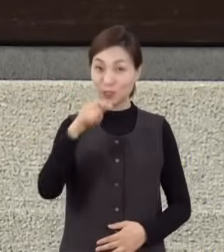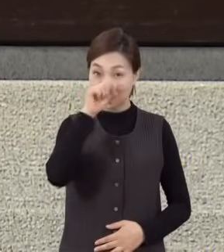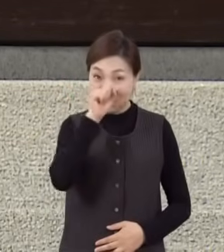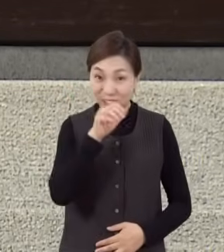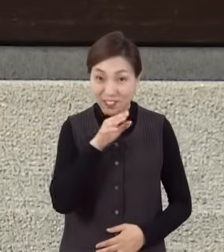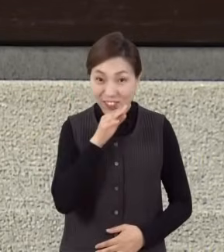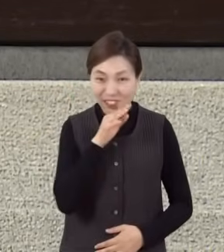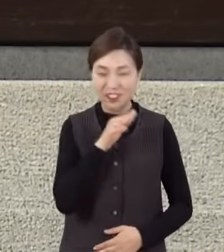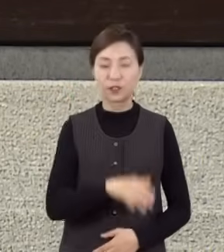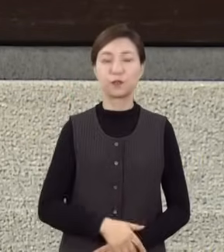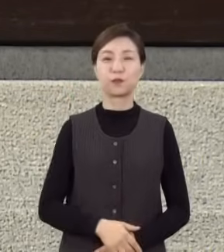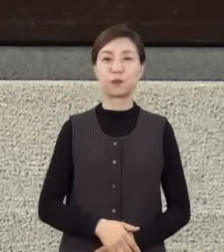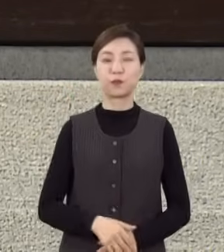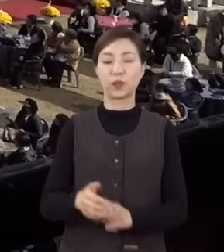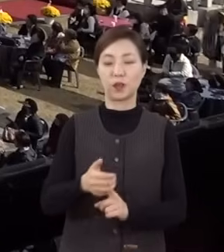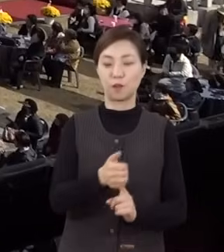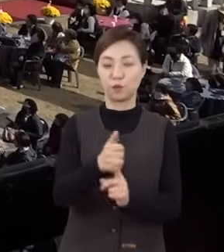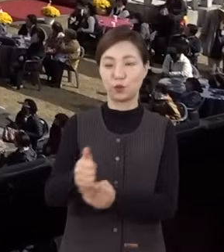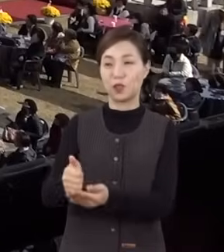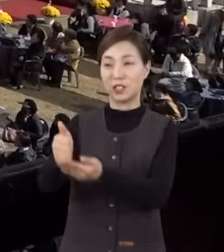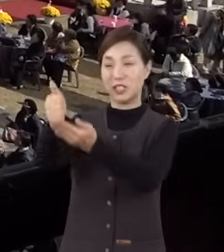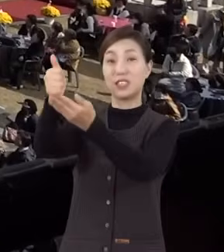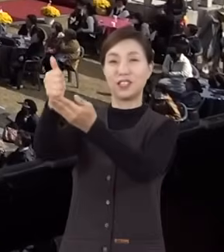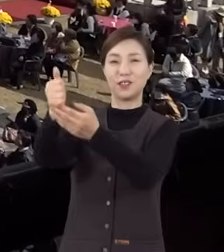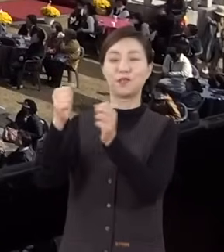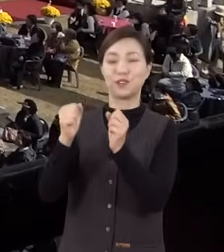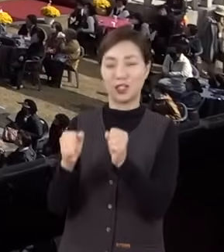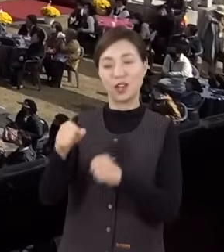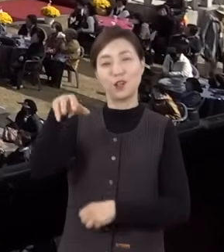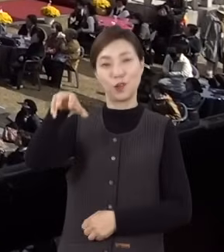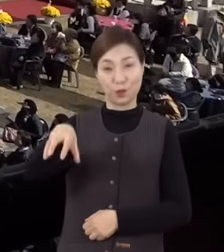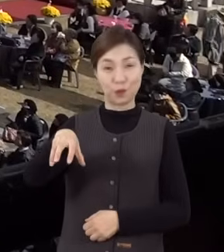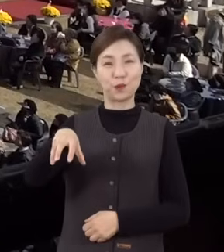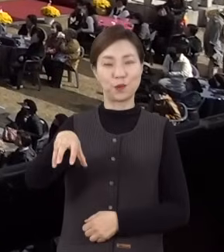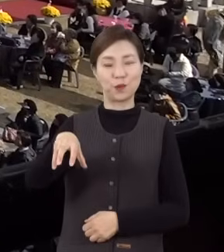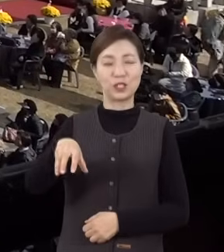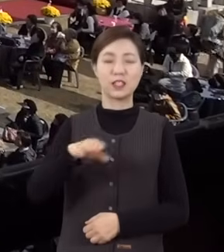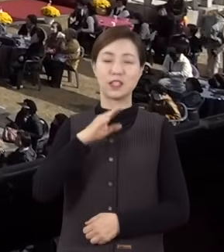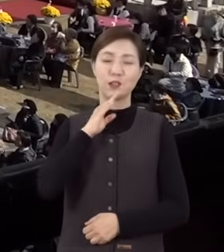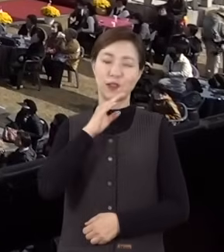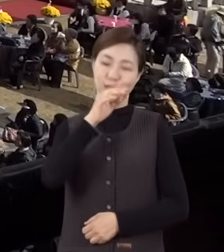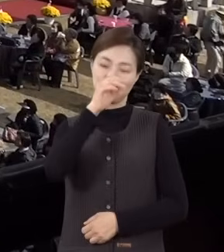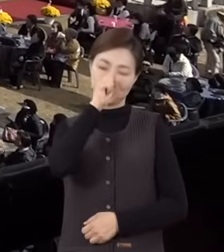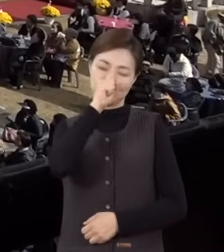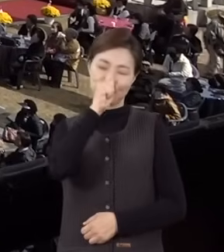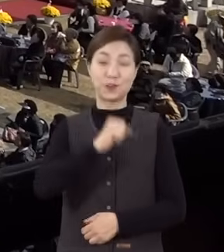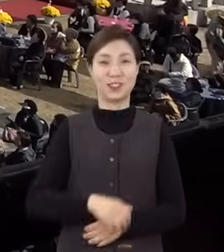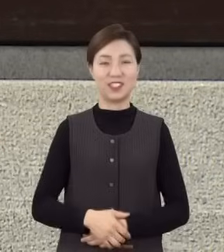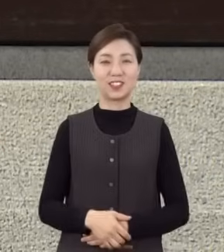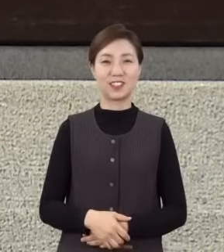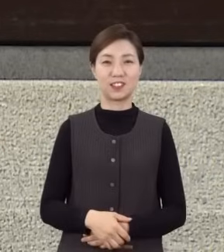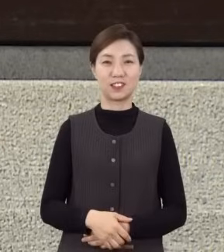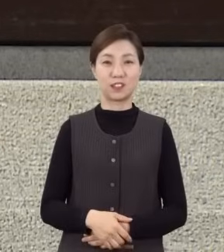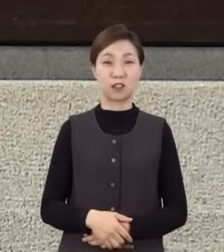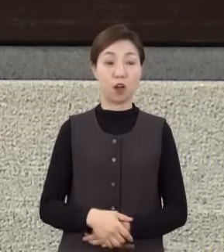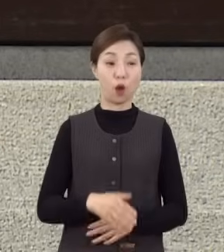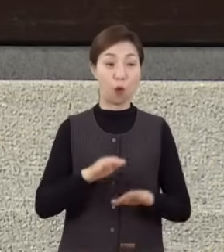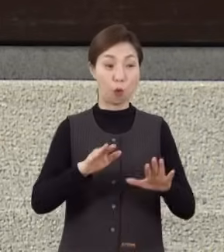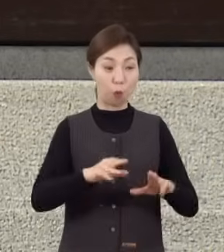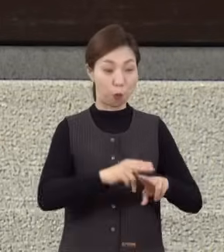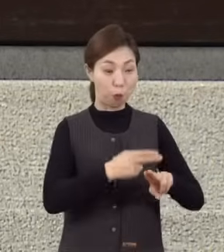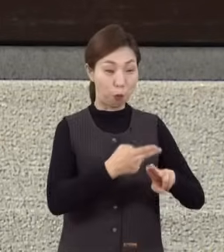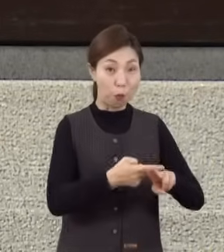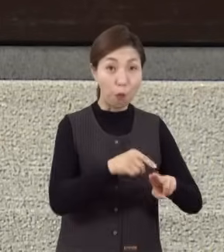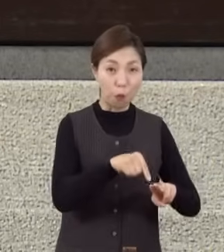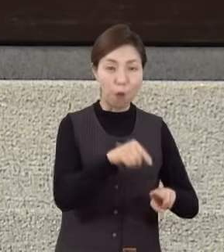좋죠? 예. 부처님 도량에 오면 이렇게 좋은 일들이 생겨요. 와, 오늘 선물도